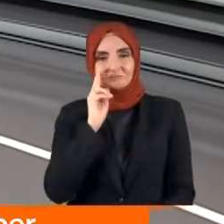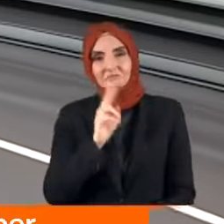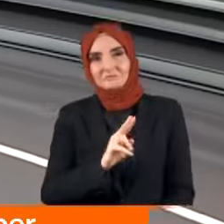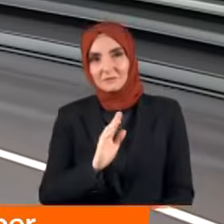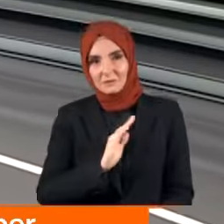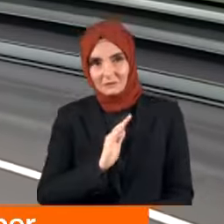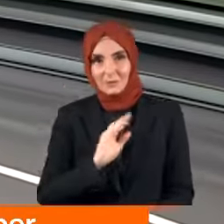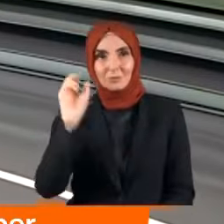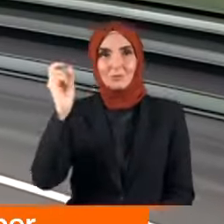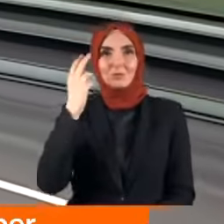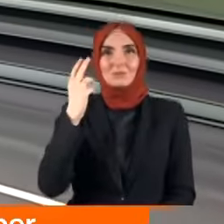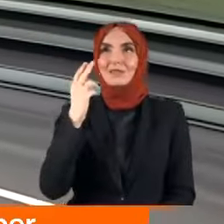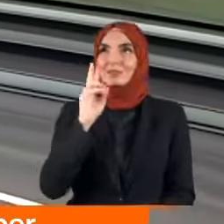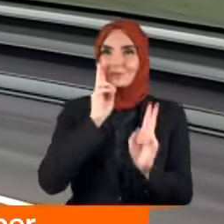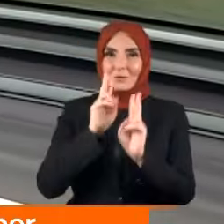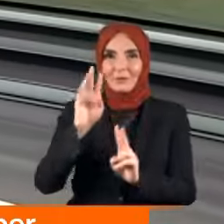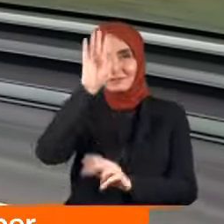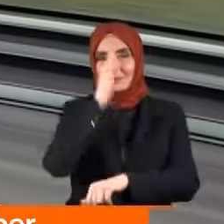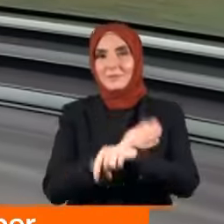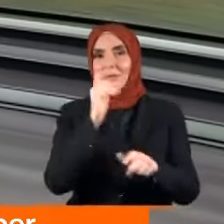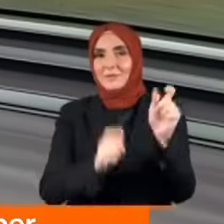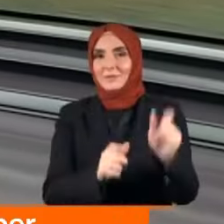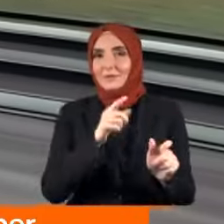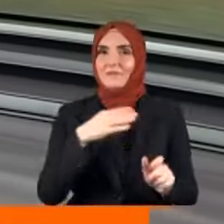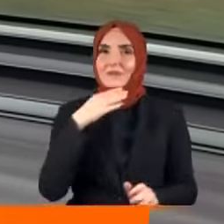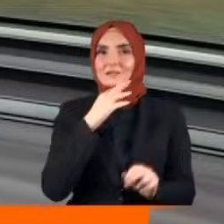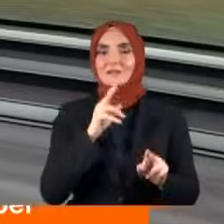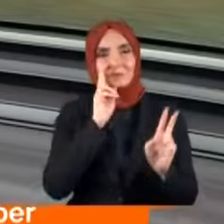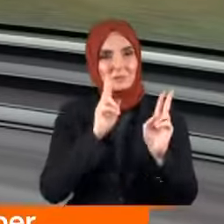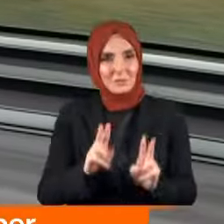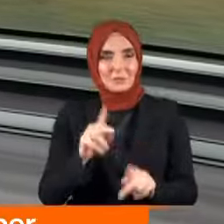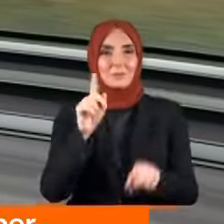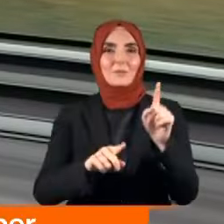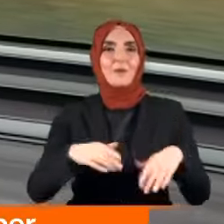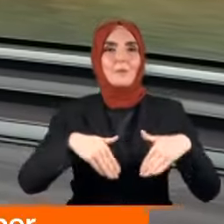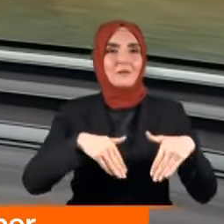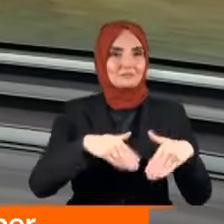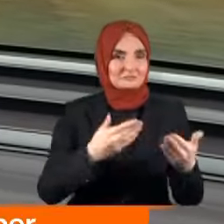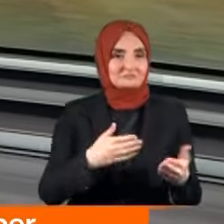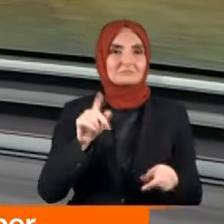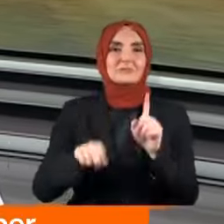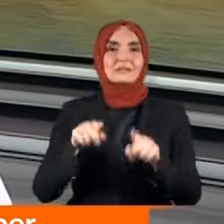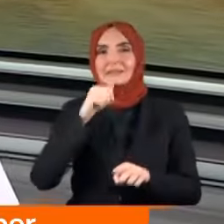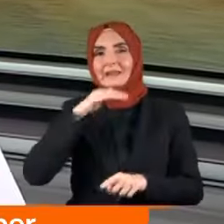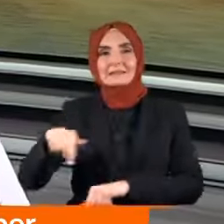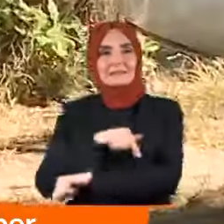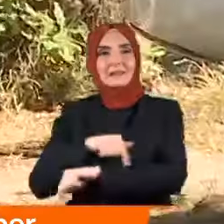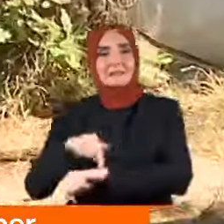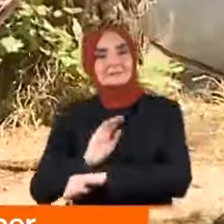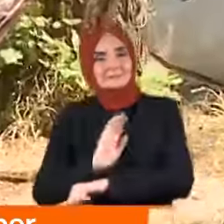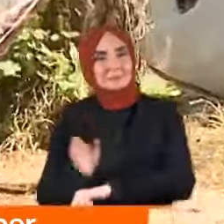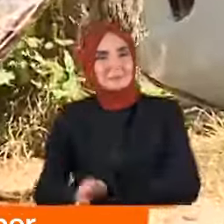havayı gören İstanbullular bu fırsatı elbette ki kaçırmadı. Kimi sahillere akın etti, kimi de mangal ateşini yaktı.